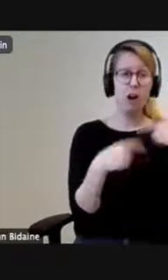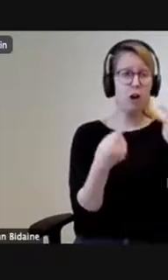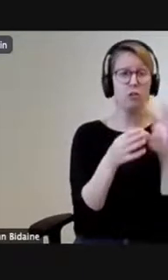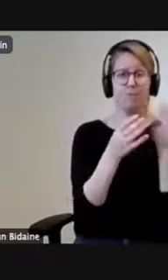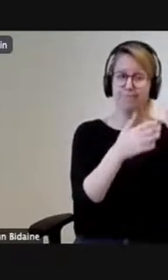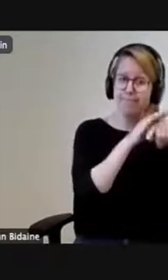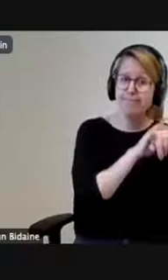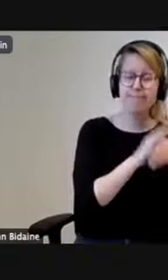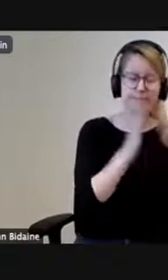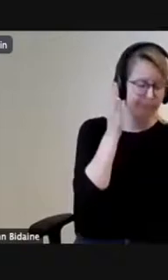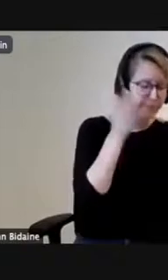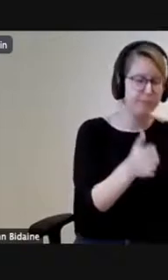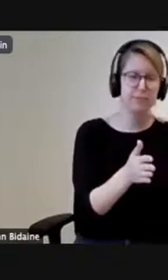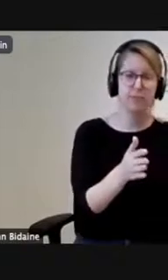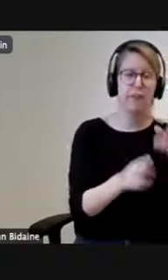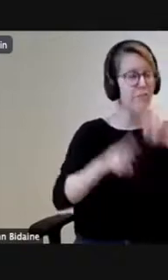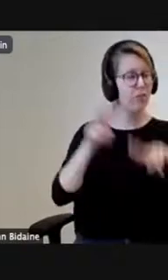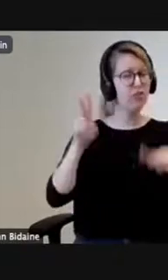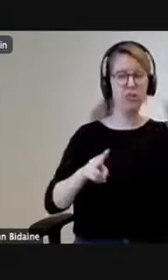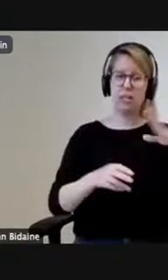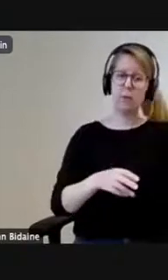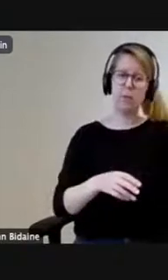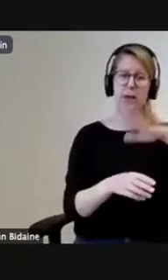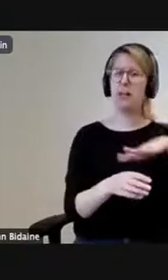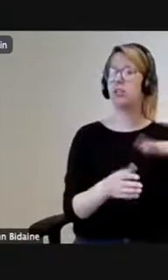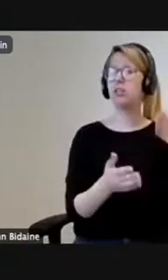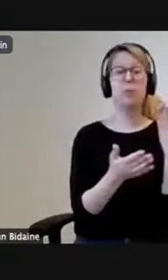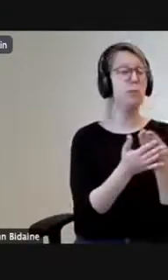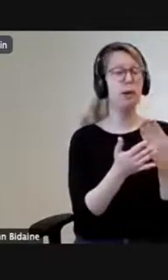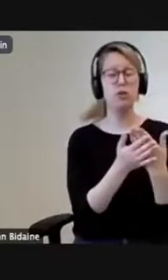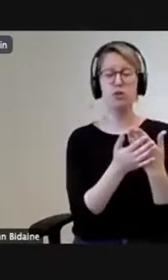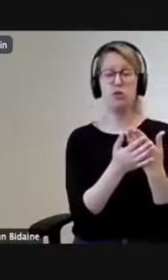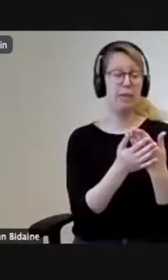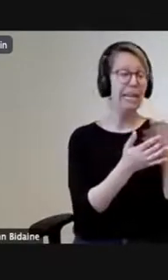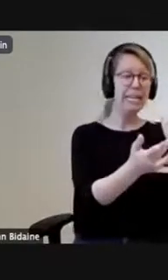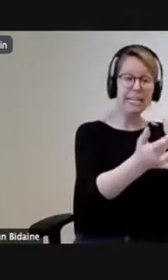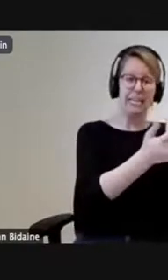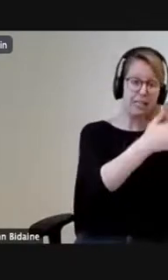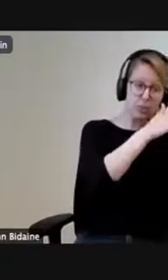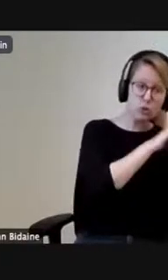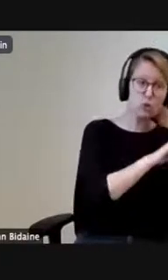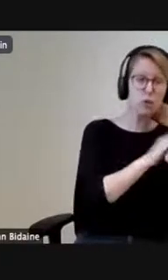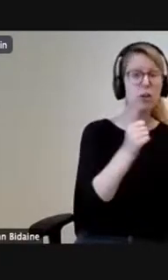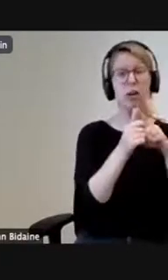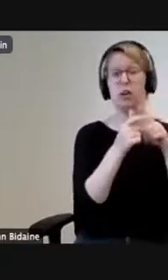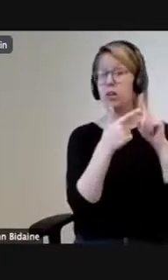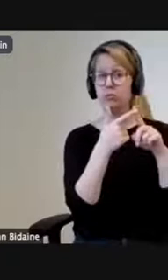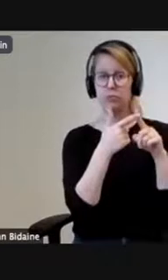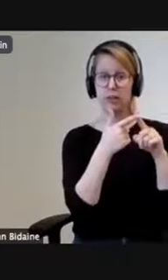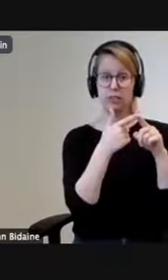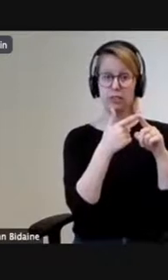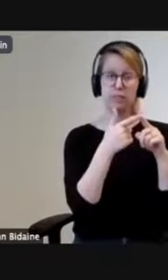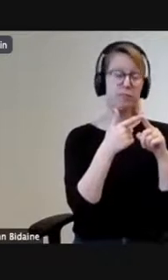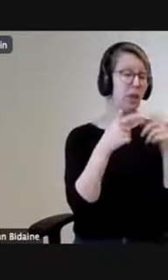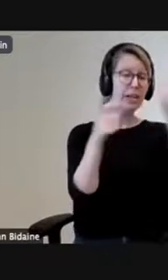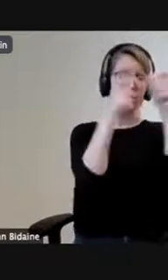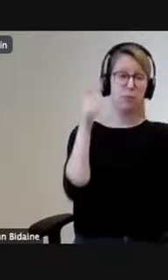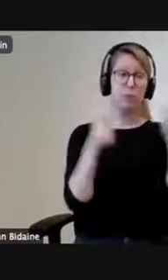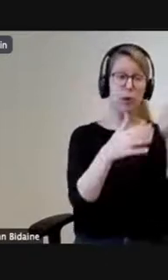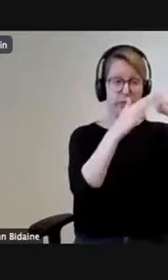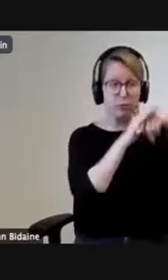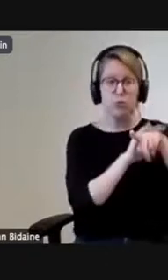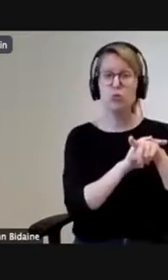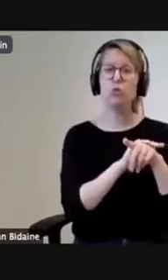soit l'accès au web, l'accès aux bâtiments ou un accès dans d'autres domaines et